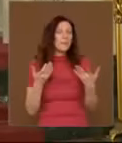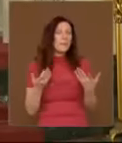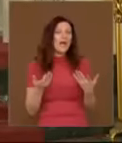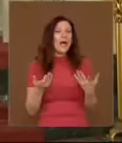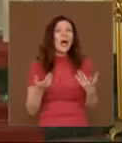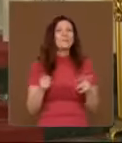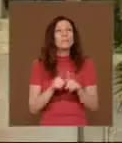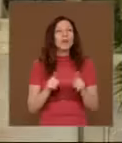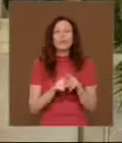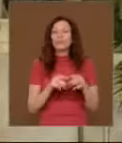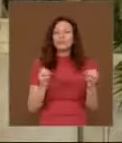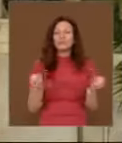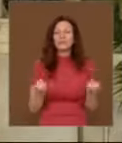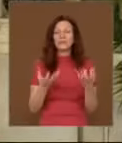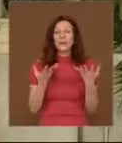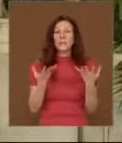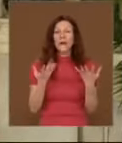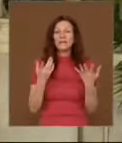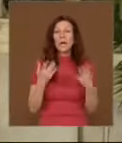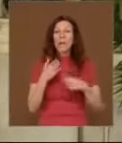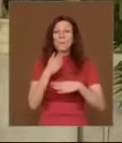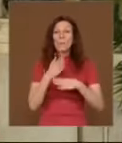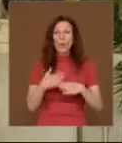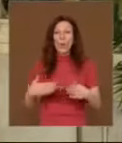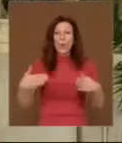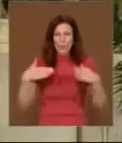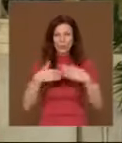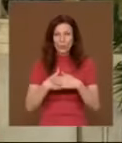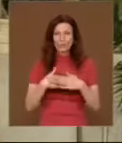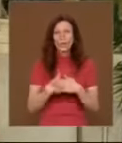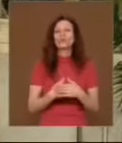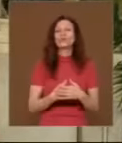като събитие се е случило в полунощ, в първите